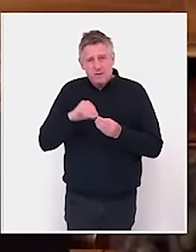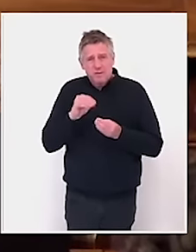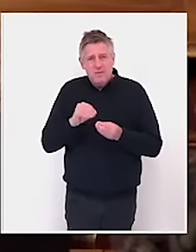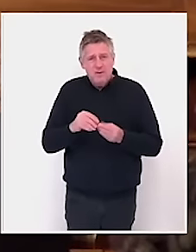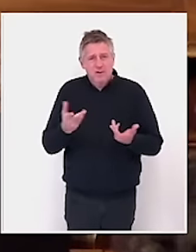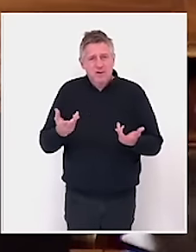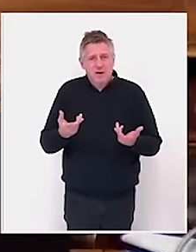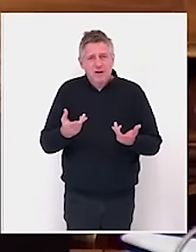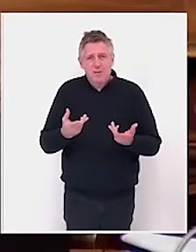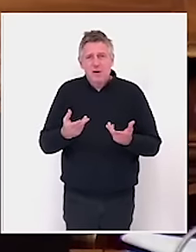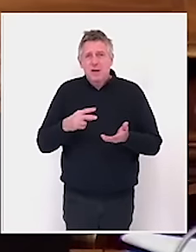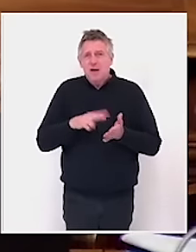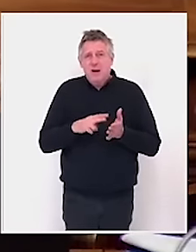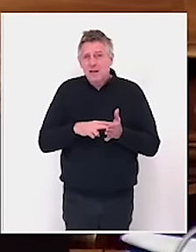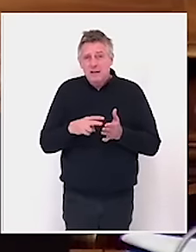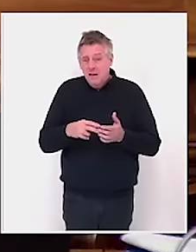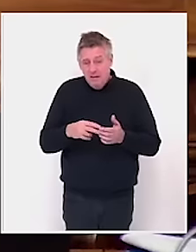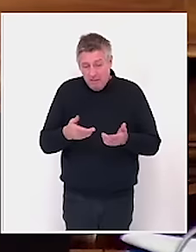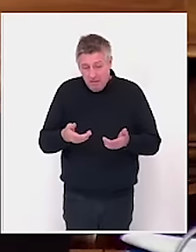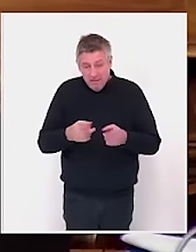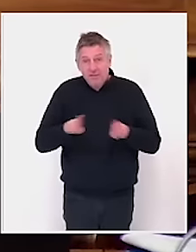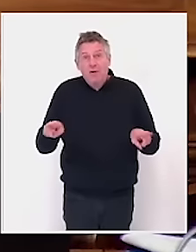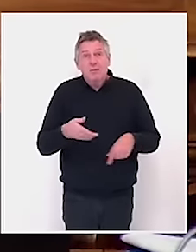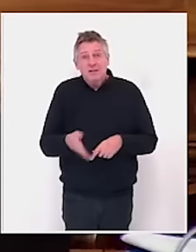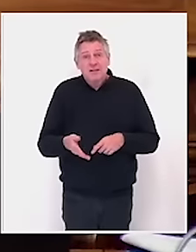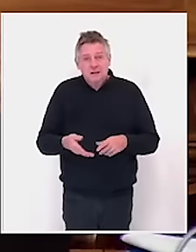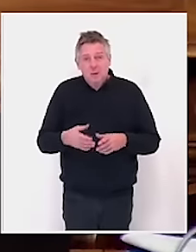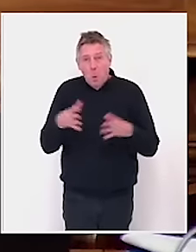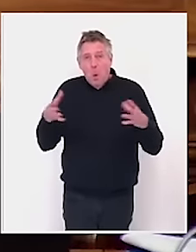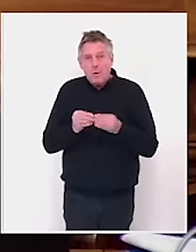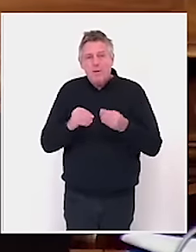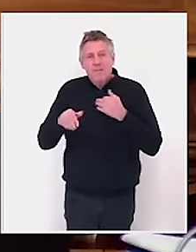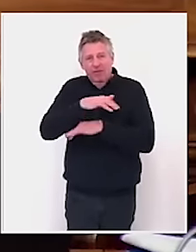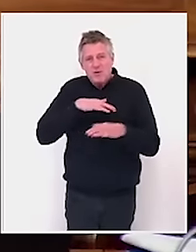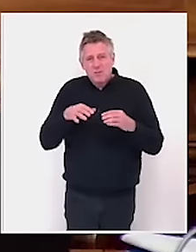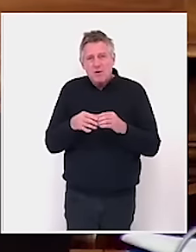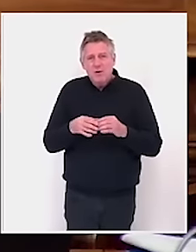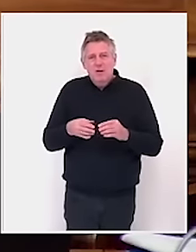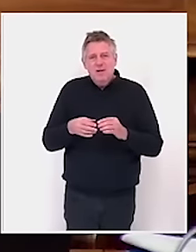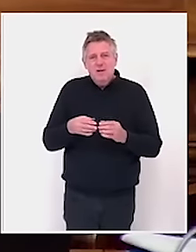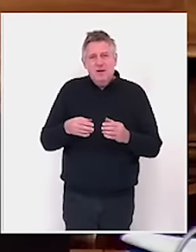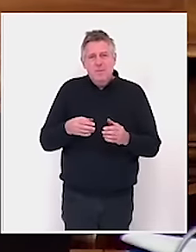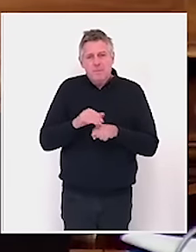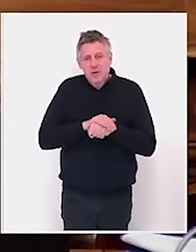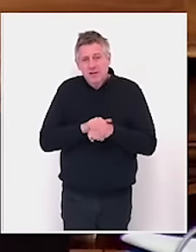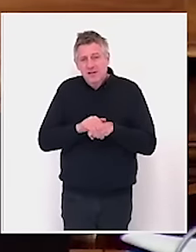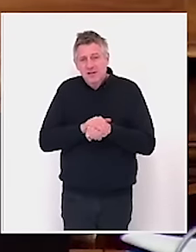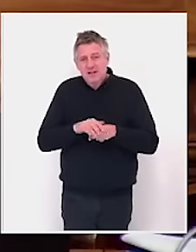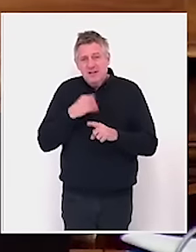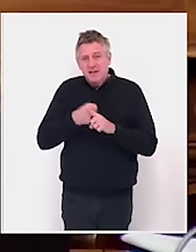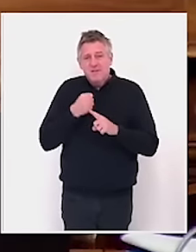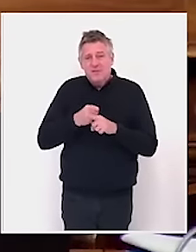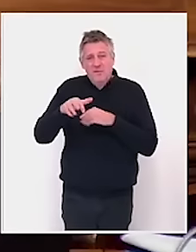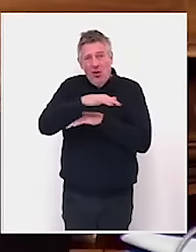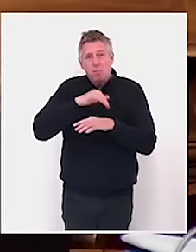réalité, elle n'est pas si simple que ça, et la réalité, elle est même au contraire, avec des gros problèmes environnementaux et des problèmes de difficulté de mettre en place des politiques de défense de